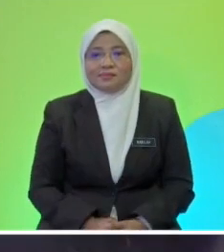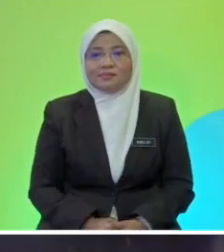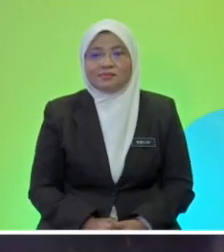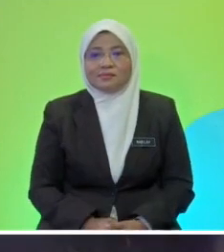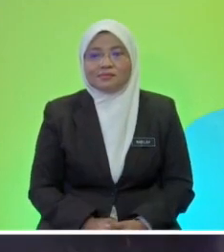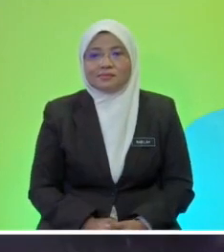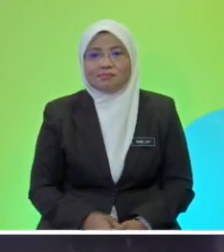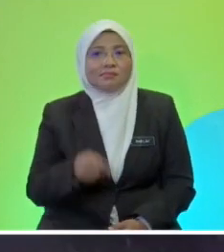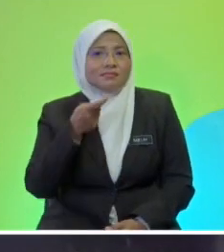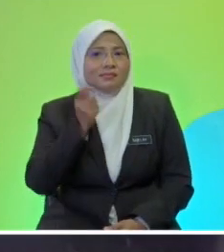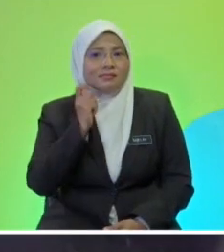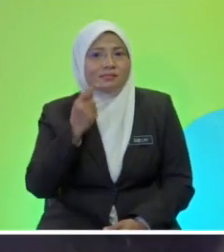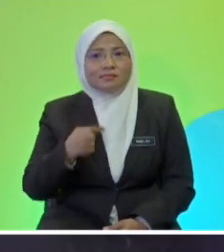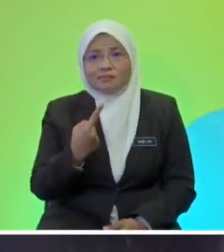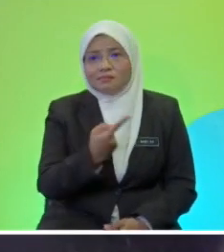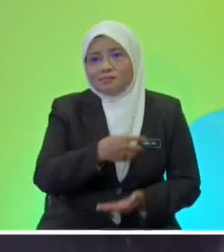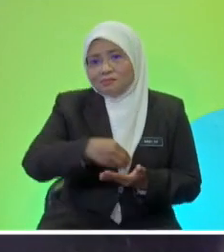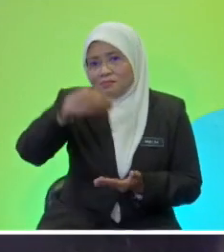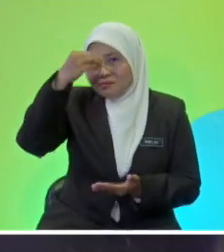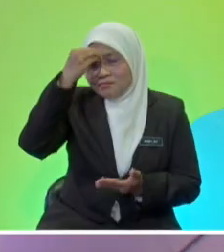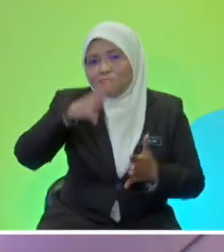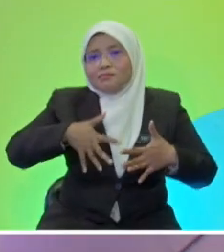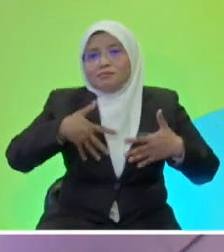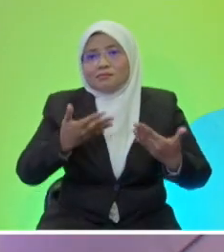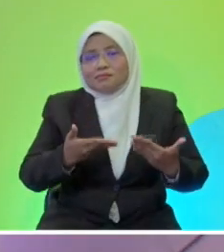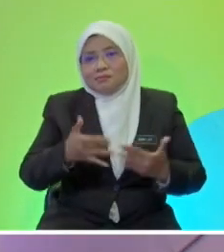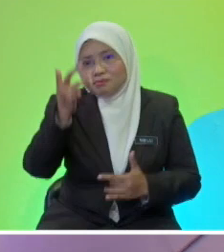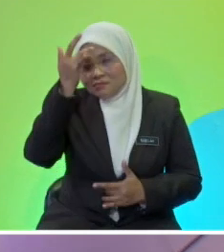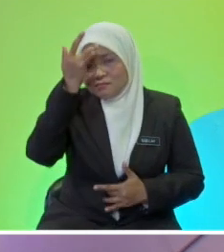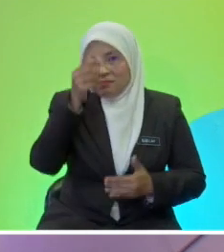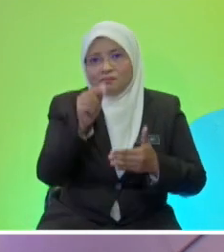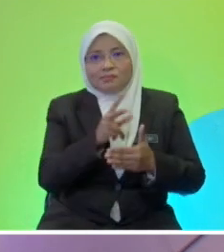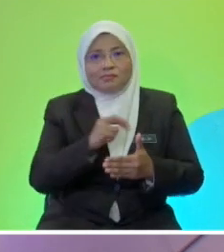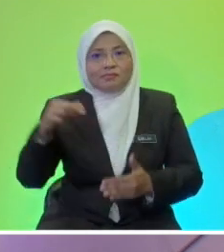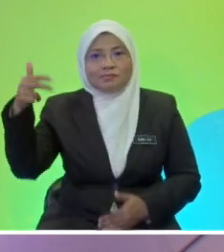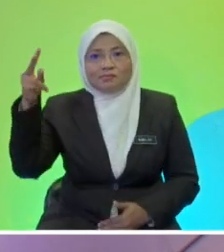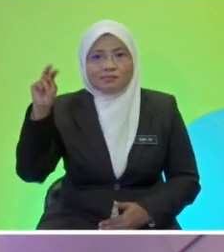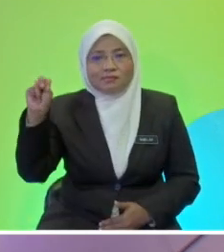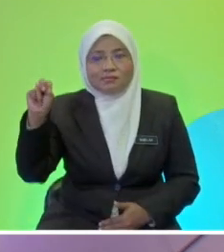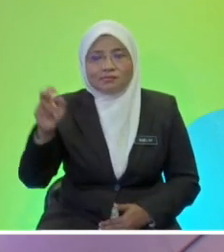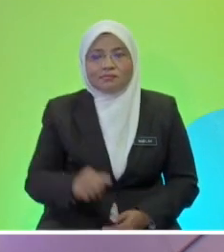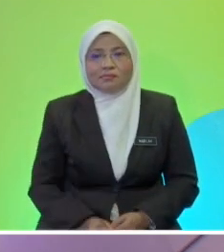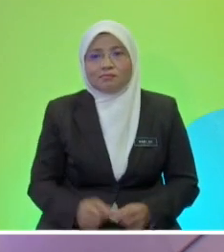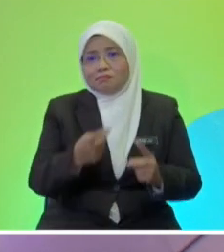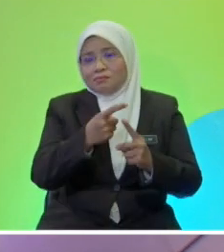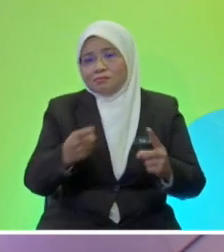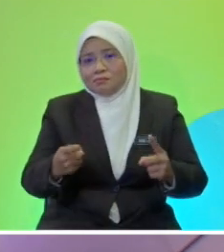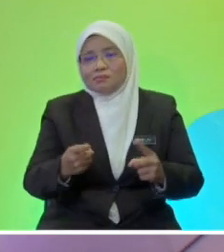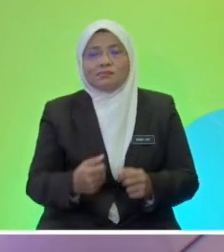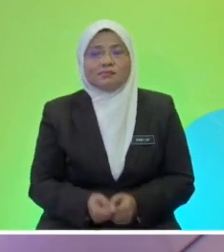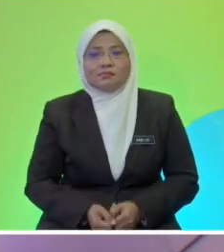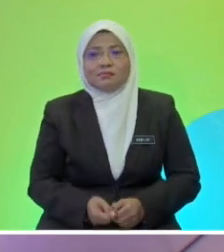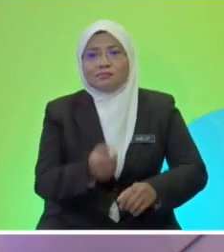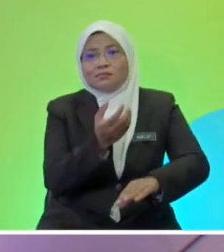kita sudah tahu bagaimana penyakit gangguan janin itu datang daripada keturunan kita yang sebelumnya